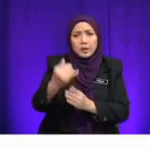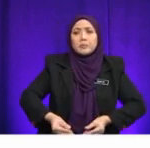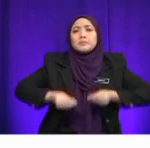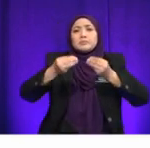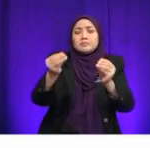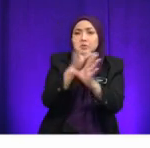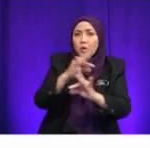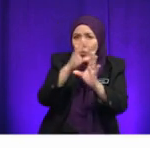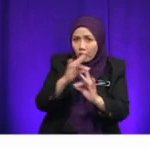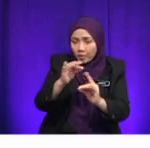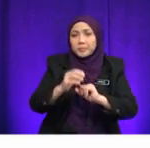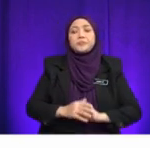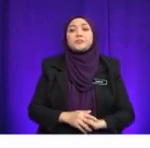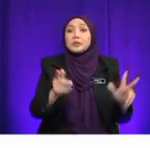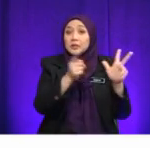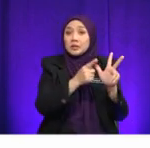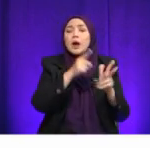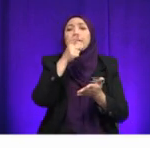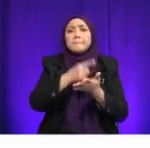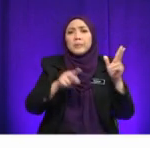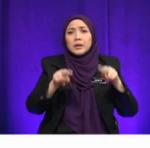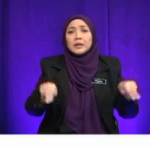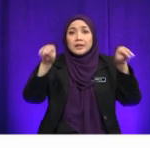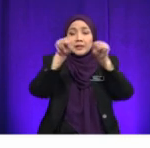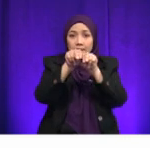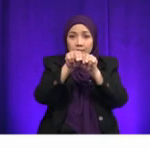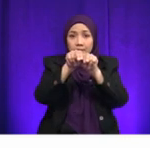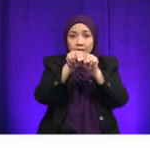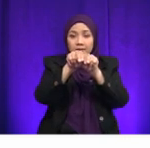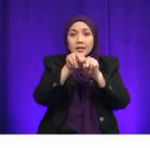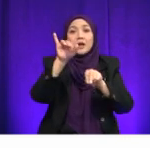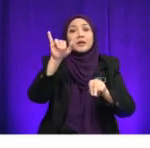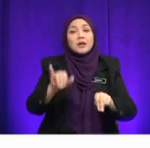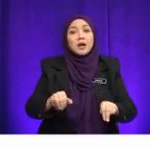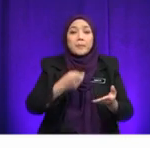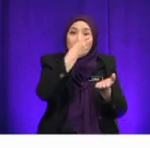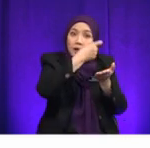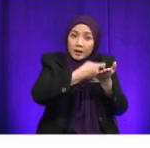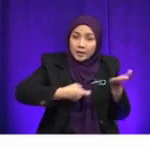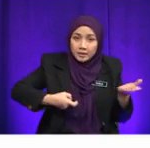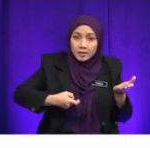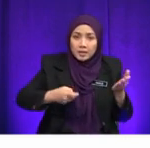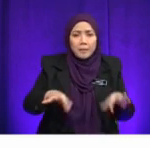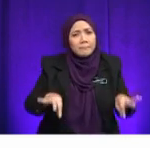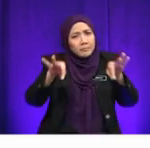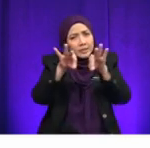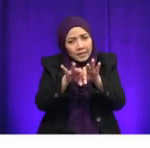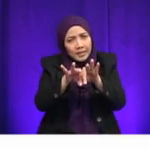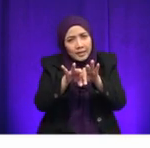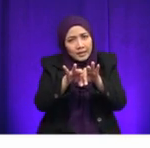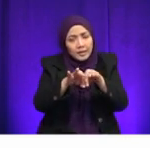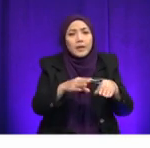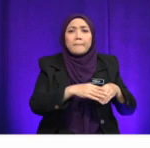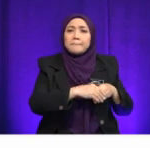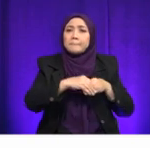akan baca juga apakah nilai yang kita dapat peroleh dari bertopik yaitu nilai menghargai kepentingan apa kepemimpinan